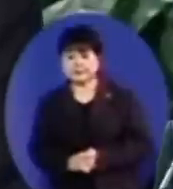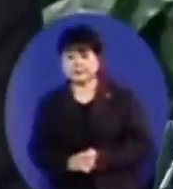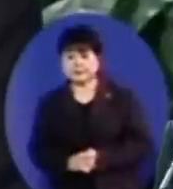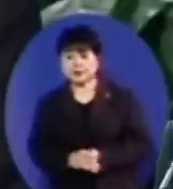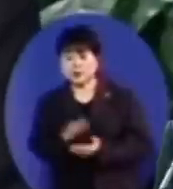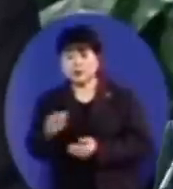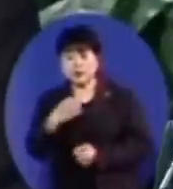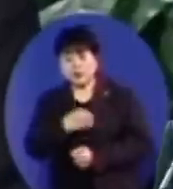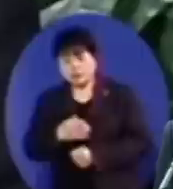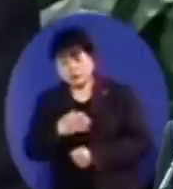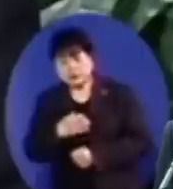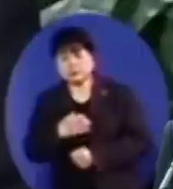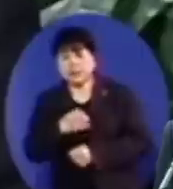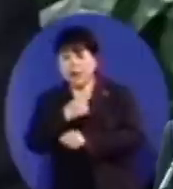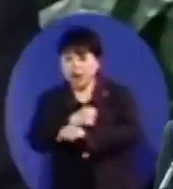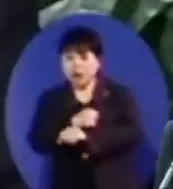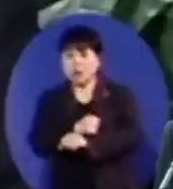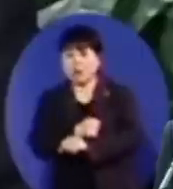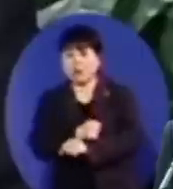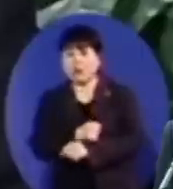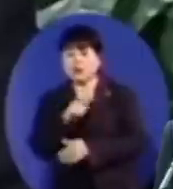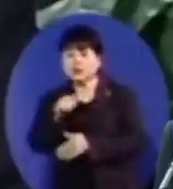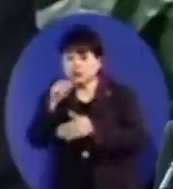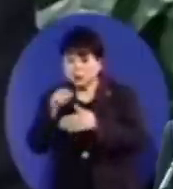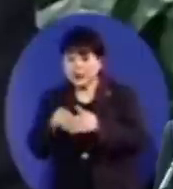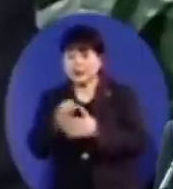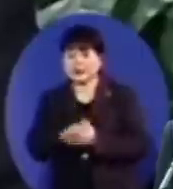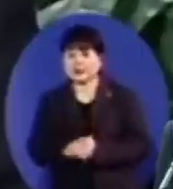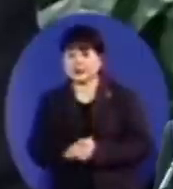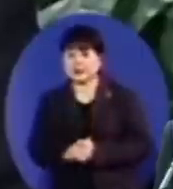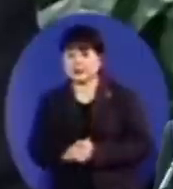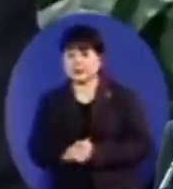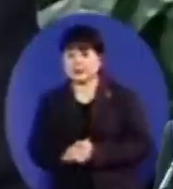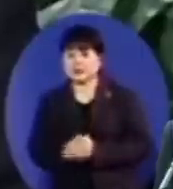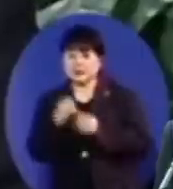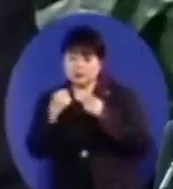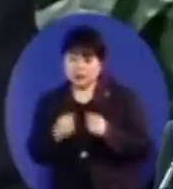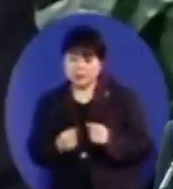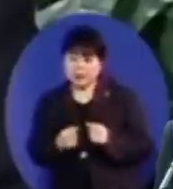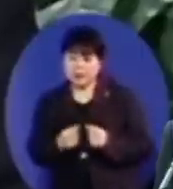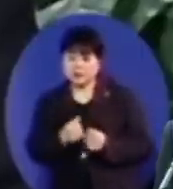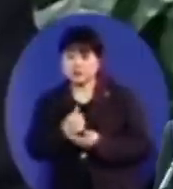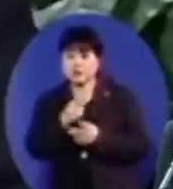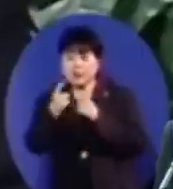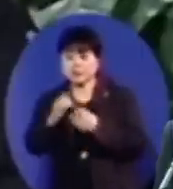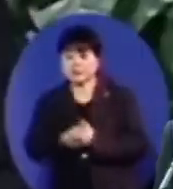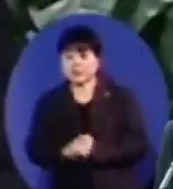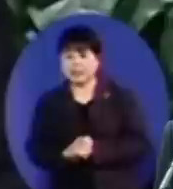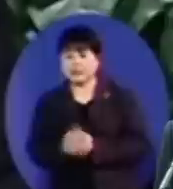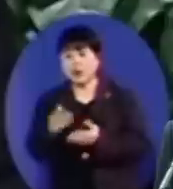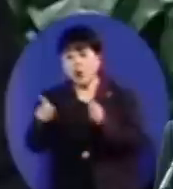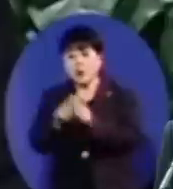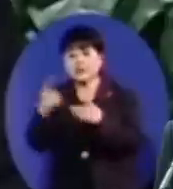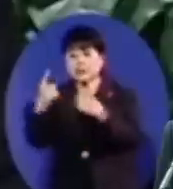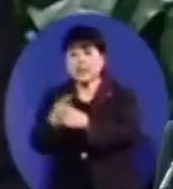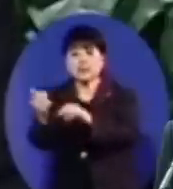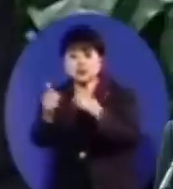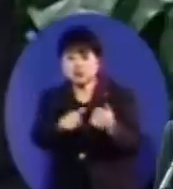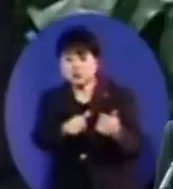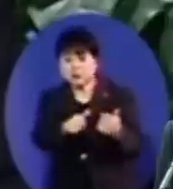우리가 염려와 근심을 하고 고통 속에 죽으러 있으면 주님이 이렇게 말씀합니다. 내가 너를 위해서 대신